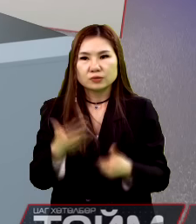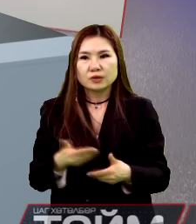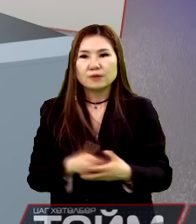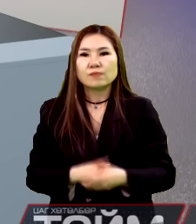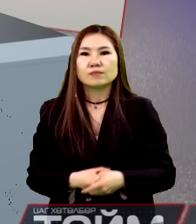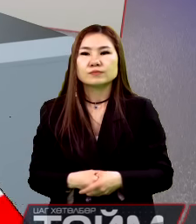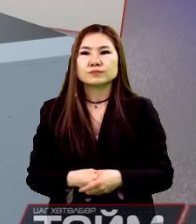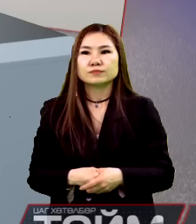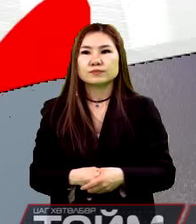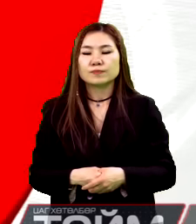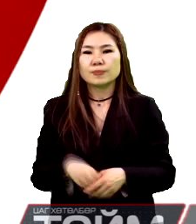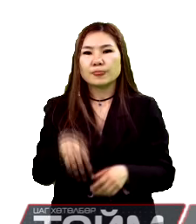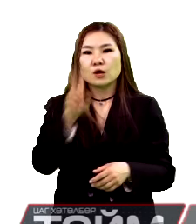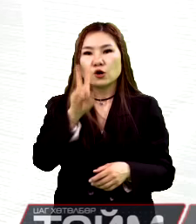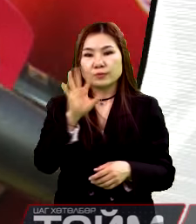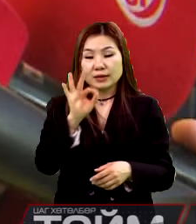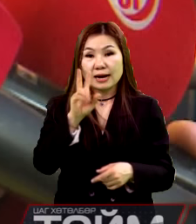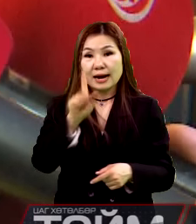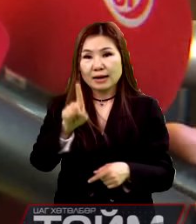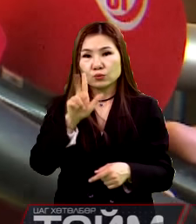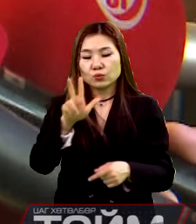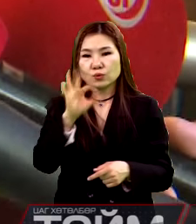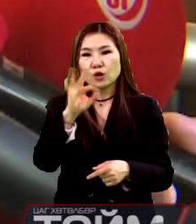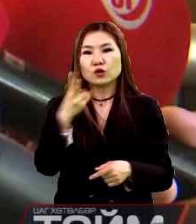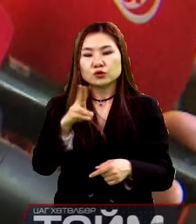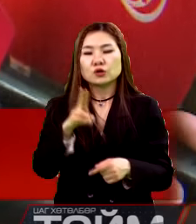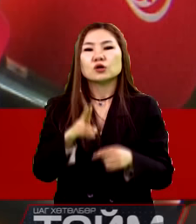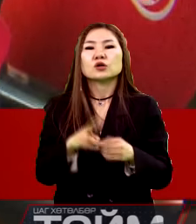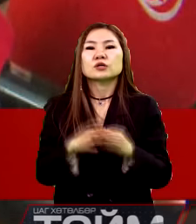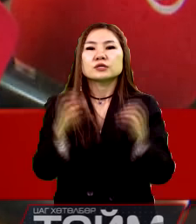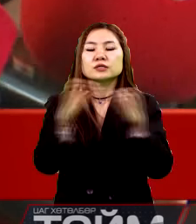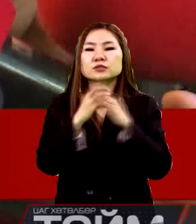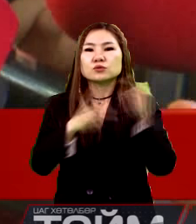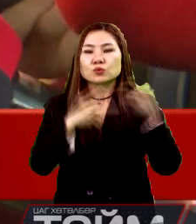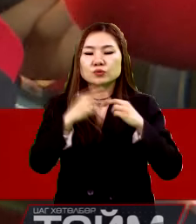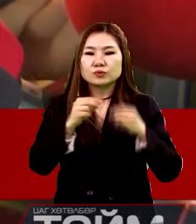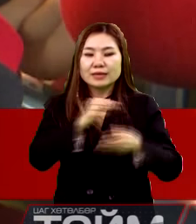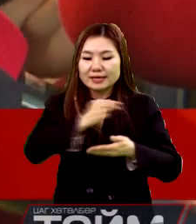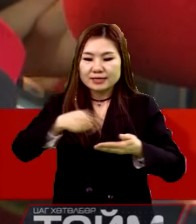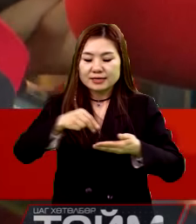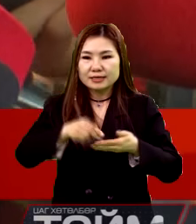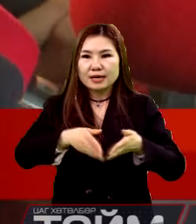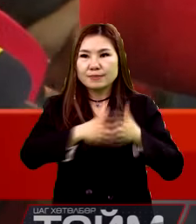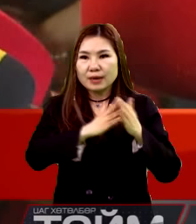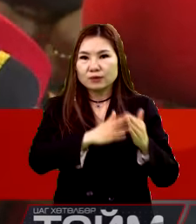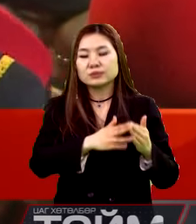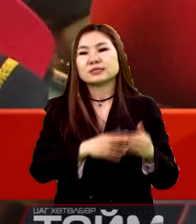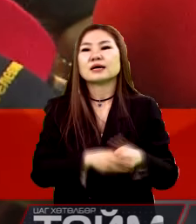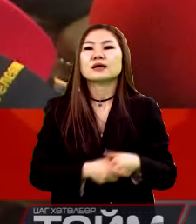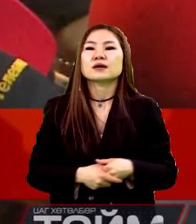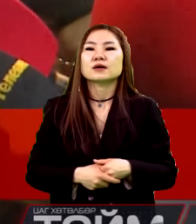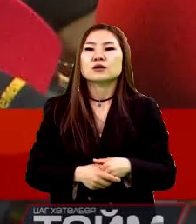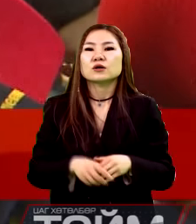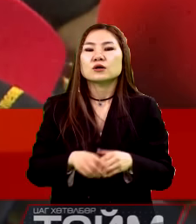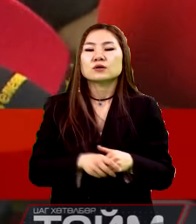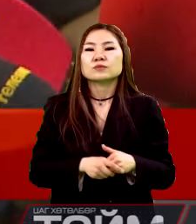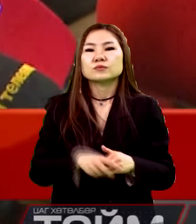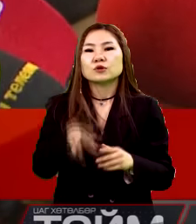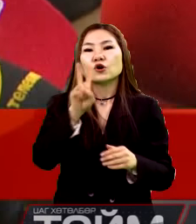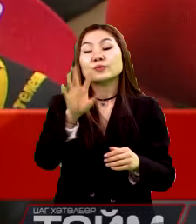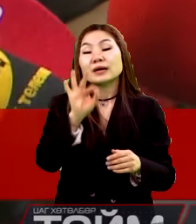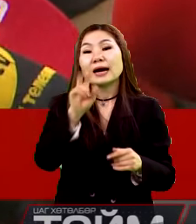хүргээд эргээд студид орсон. 2013 онд Эрдэнэт үйлдвэртэй анхлан гэрээ байгуулж овоолог ашиглах нөхцөл нь үүсчихсэн байдаг.